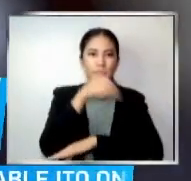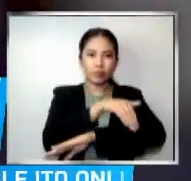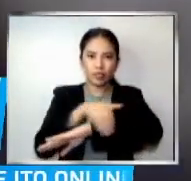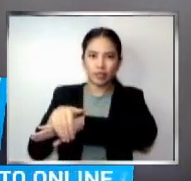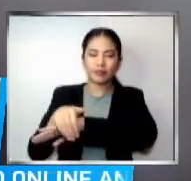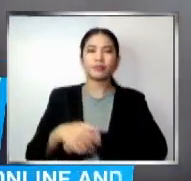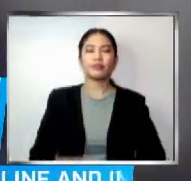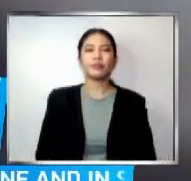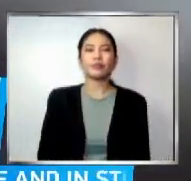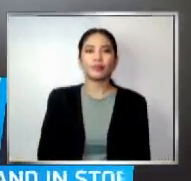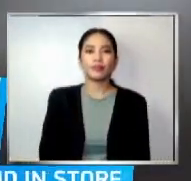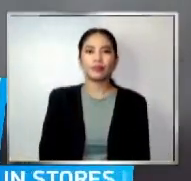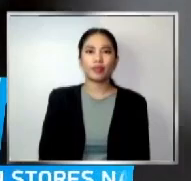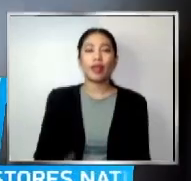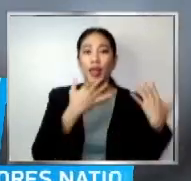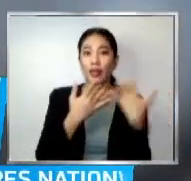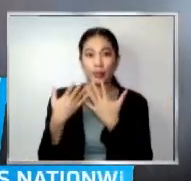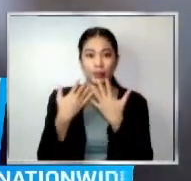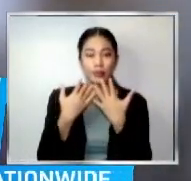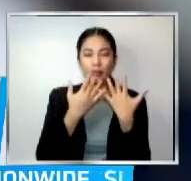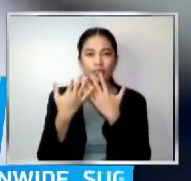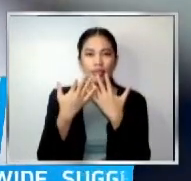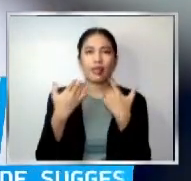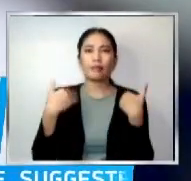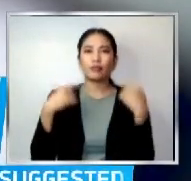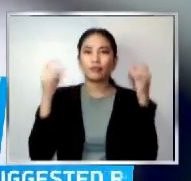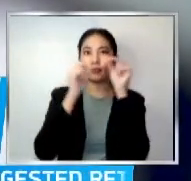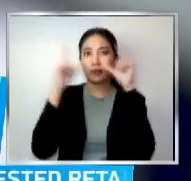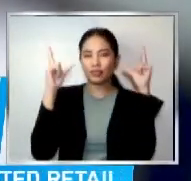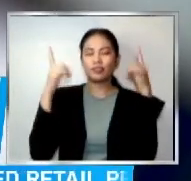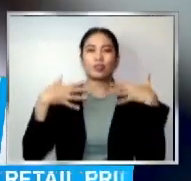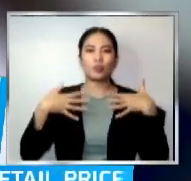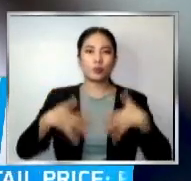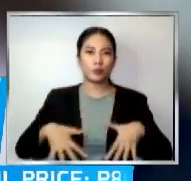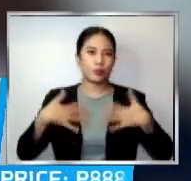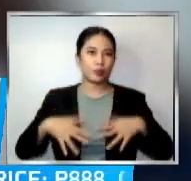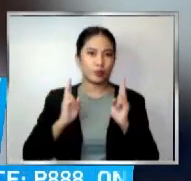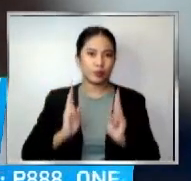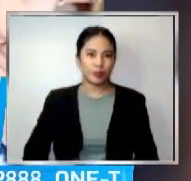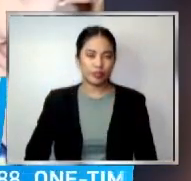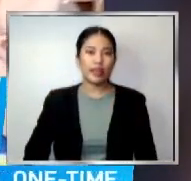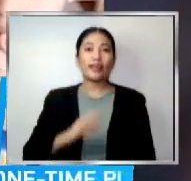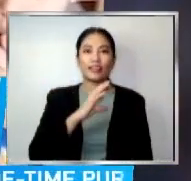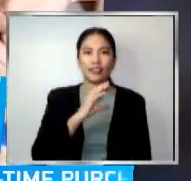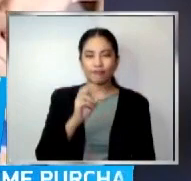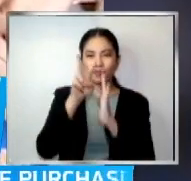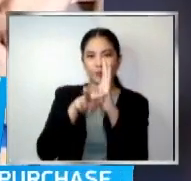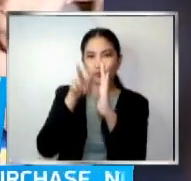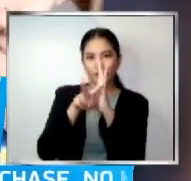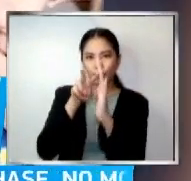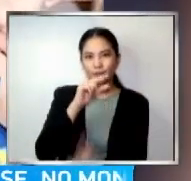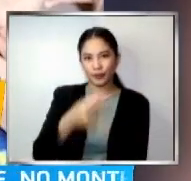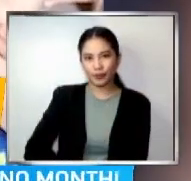tiaya uniform ang nakuhang sorpresa ni ina, kundi pati ang video greet ni Sanya. Hi ina!